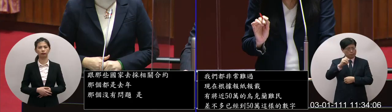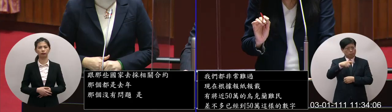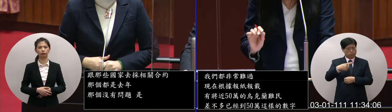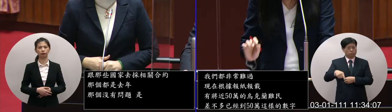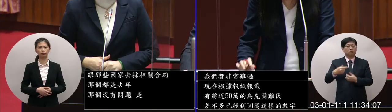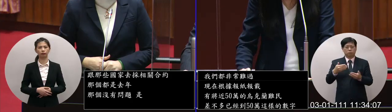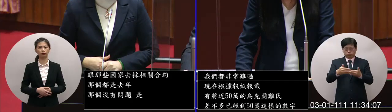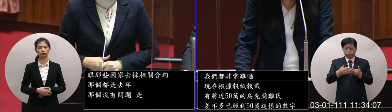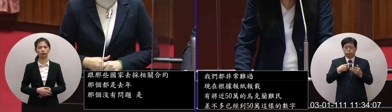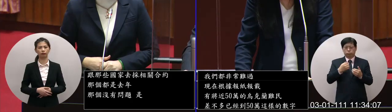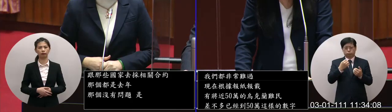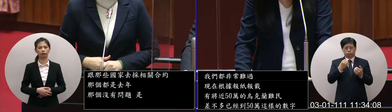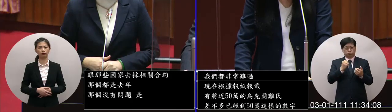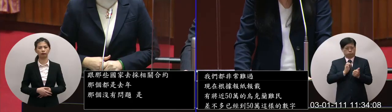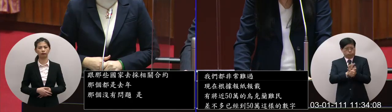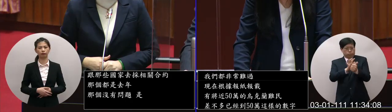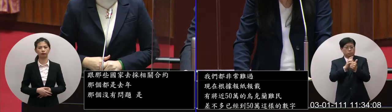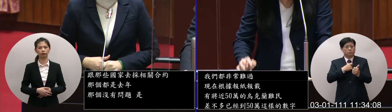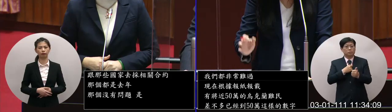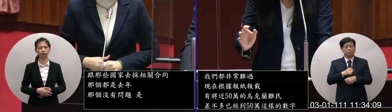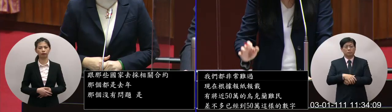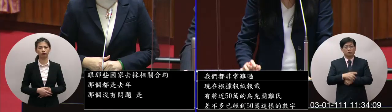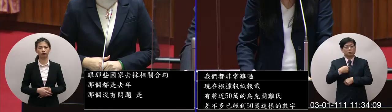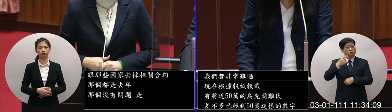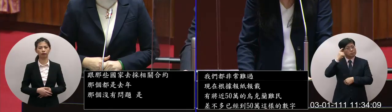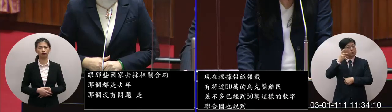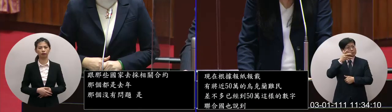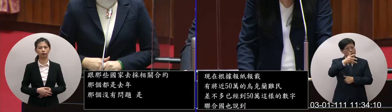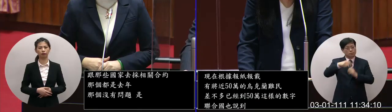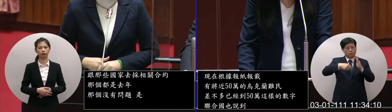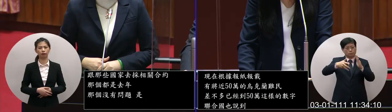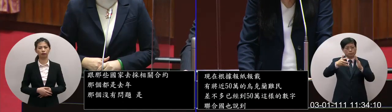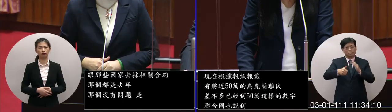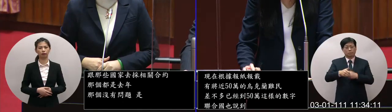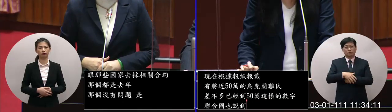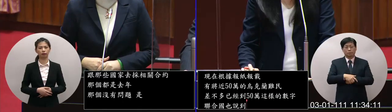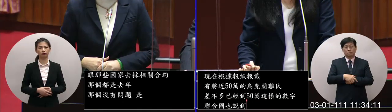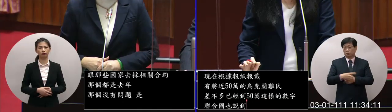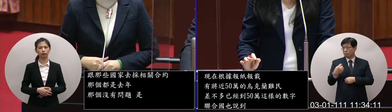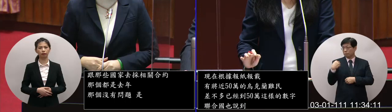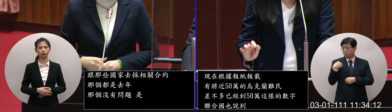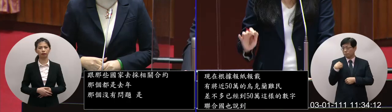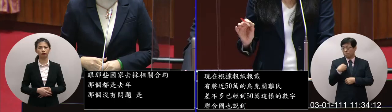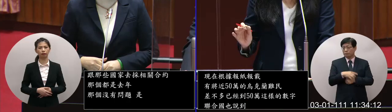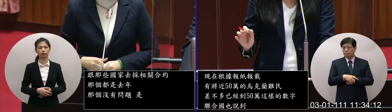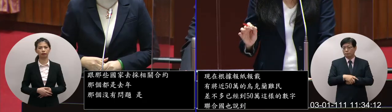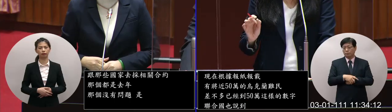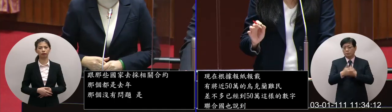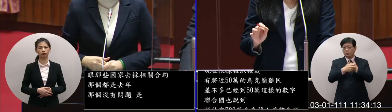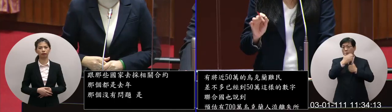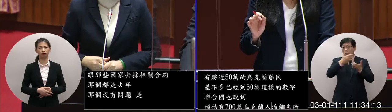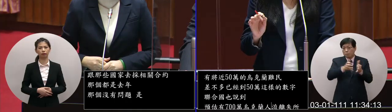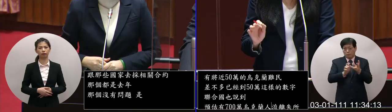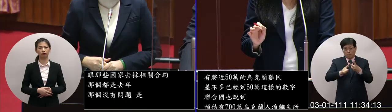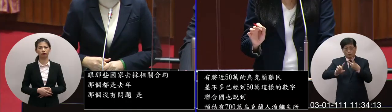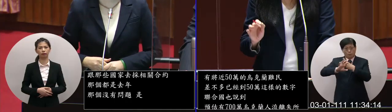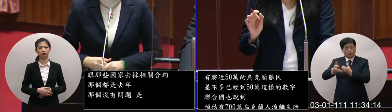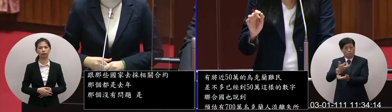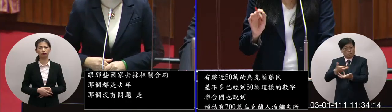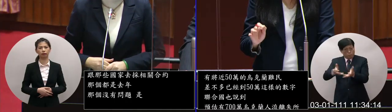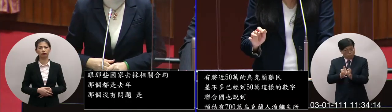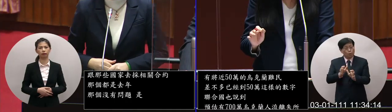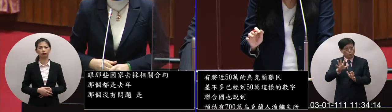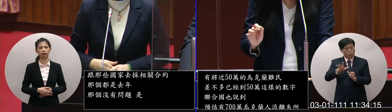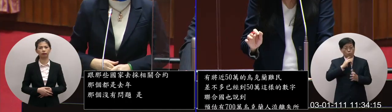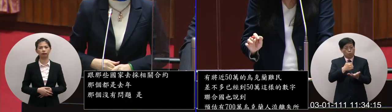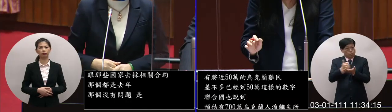1800万人他需要人道的援助所以我想请教一下院长那我知道昨天呢我们的卫福部跟外交部相关的单位，我